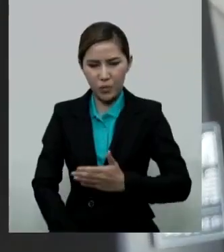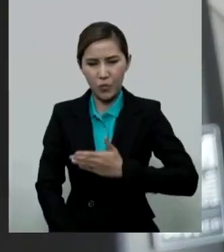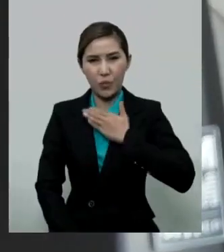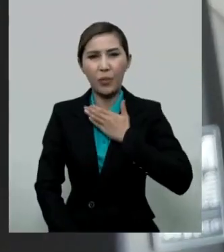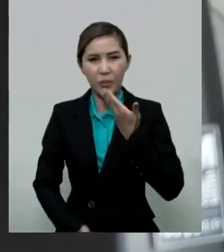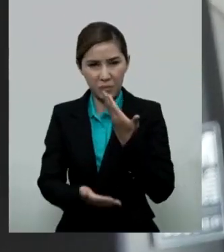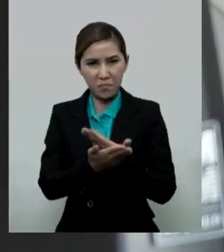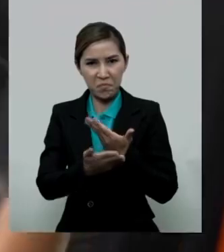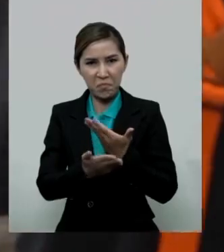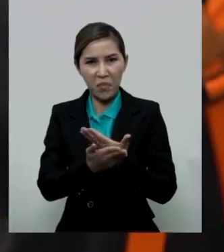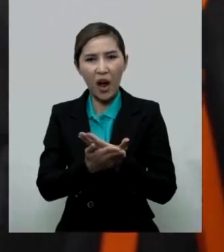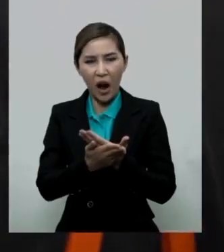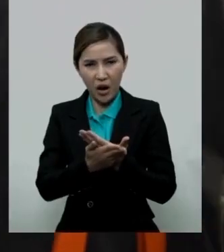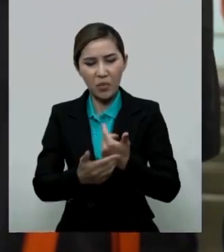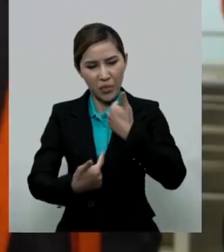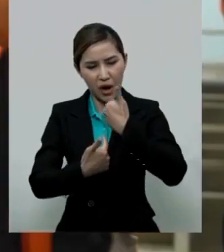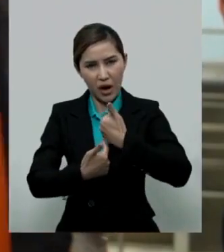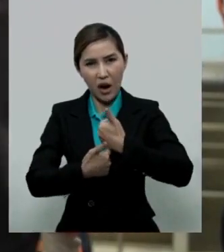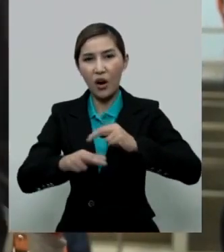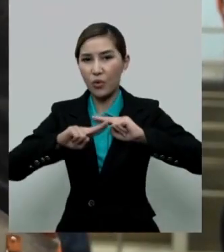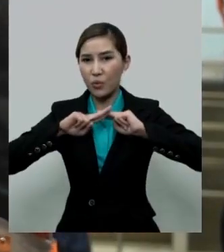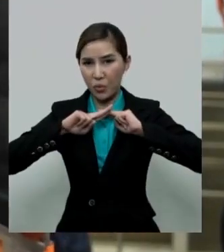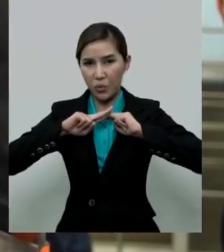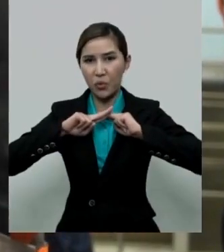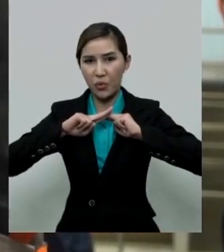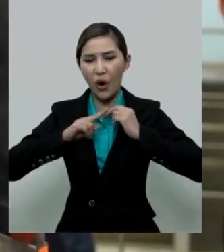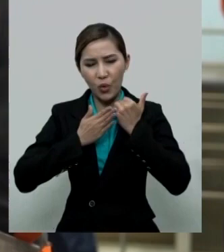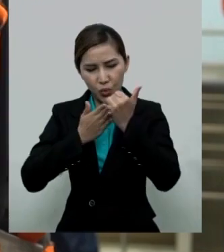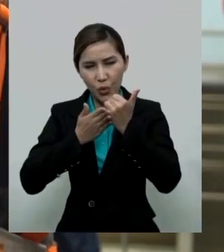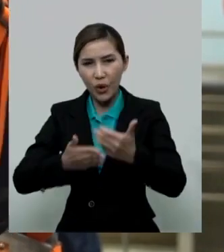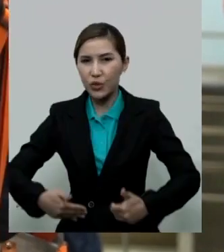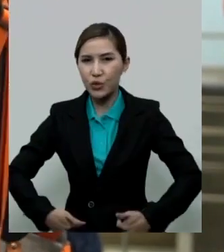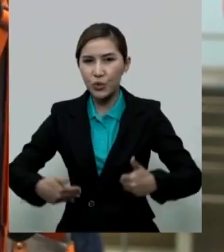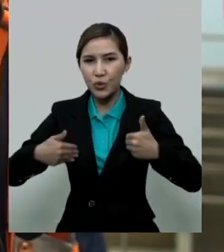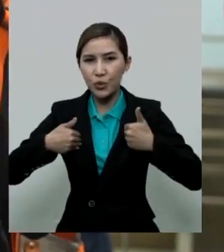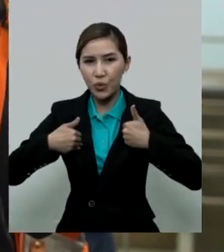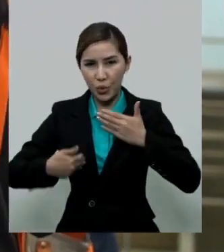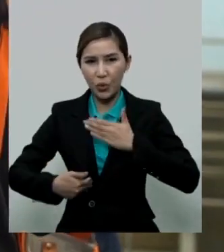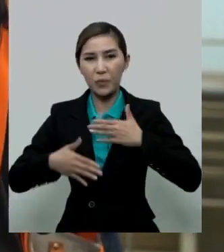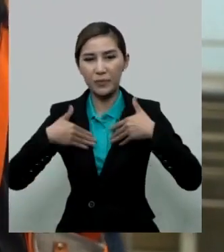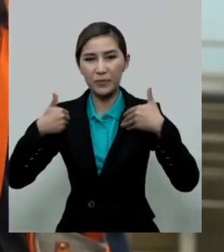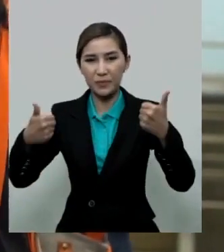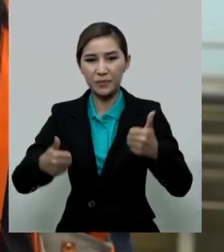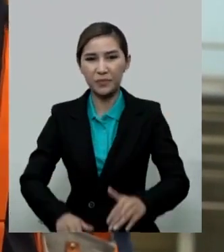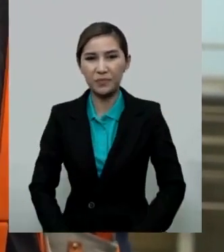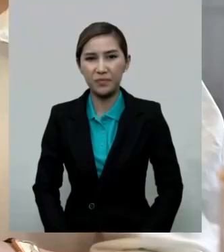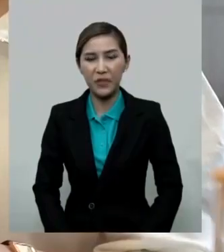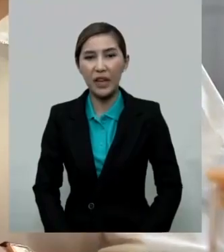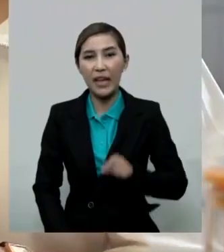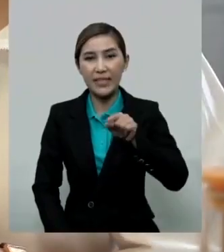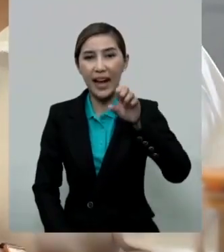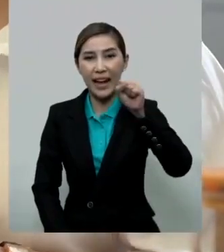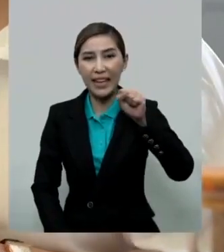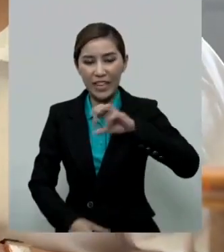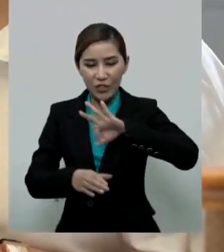ำได ้ภาคภูมิใจครับที่ตัวเองมีรายได้พอที่จะสามารถเลี้ยงตัวเองได้แล้วก็ทำให้ในชีวิตแต่ละวันของเราแบบมีความสุข